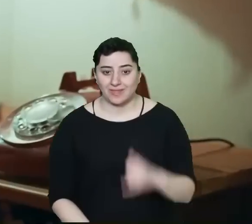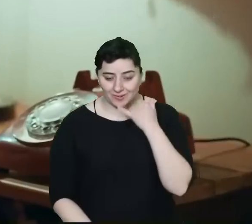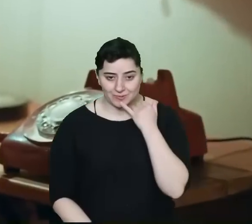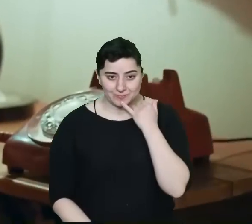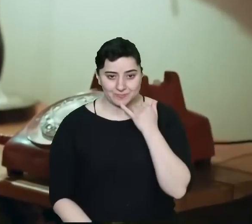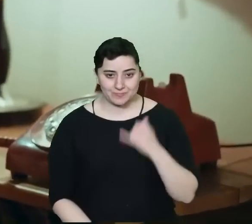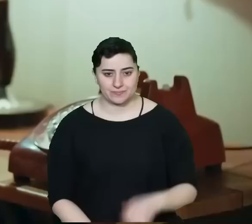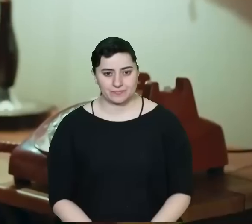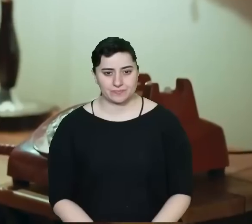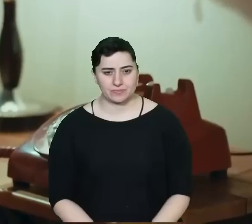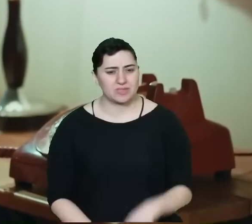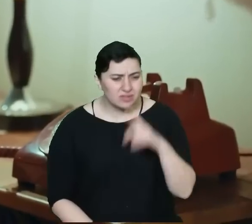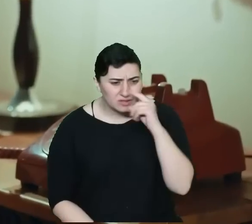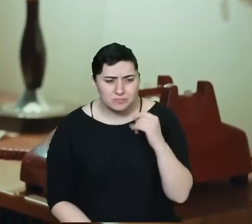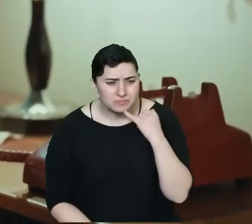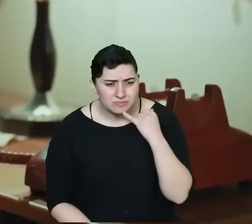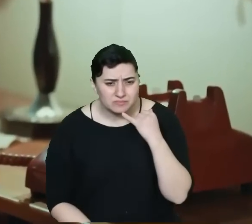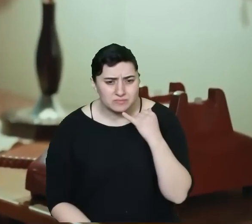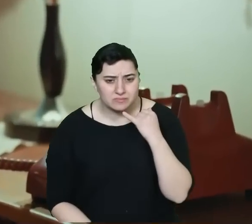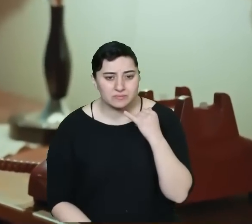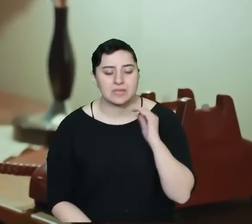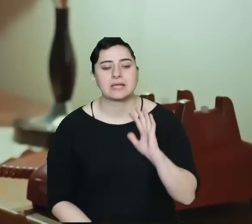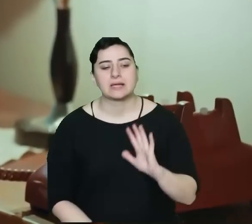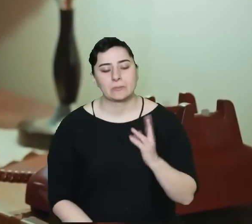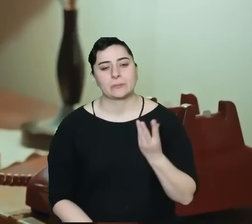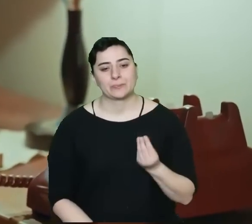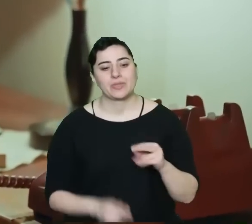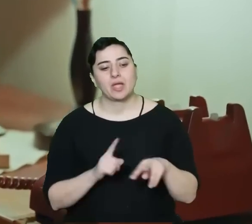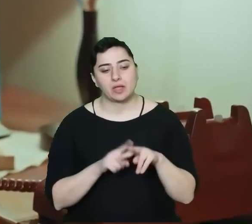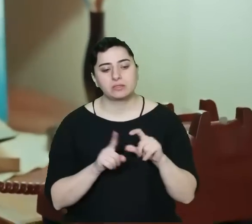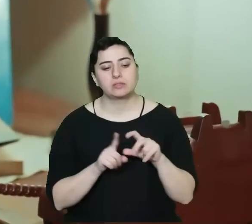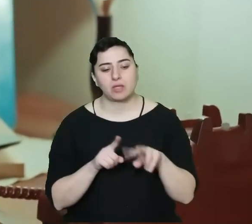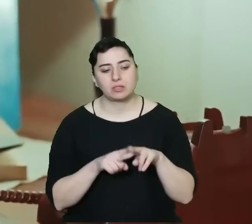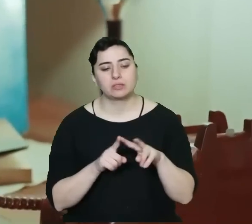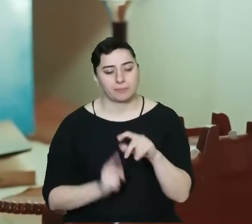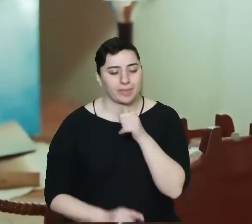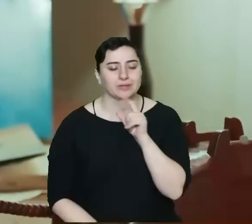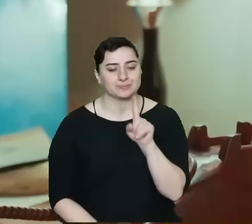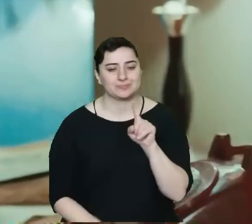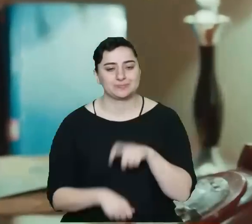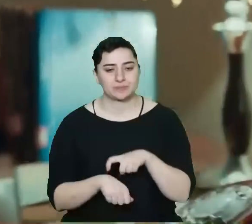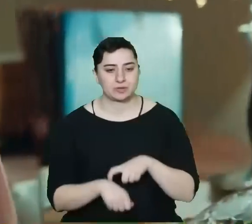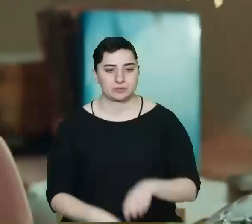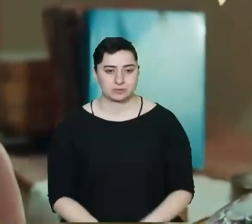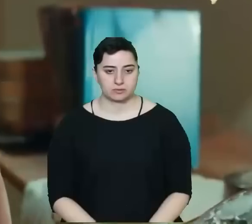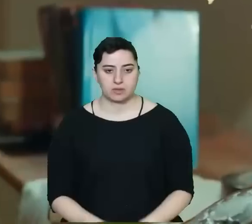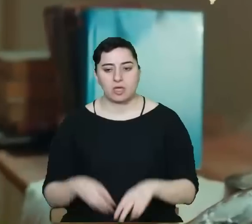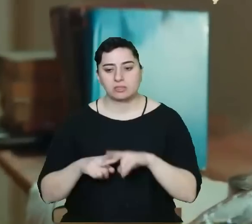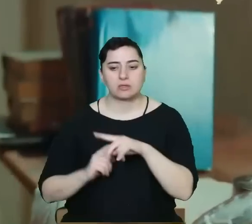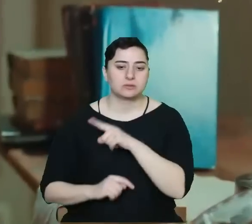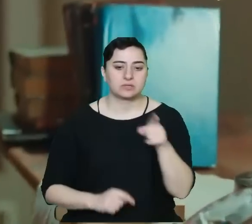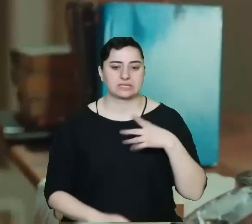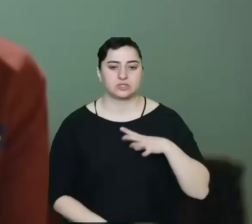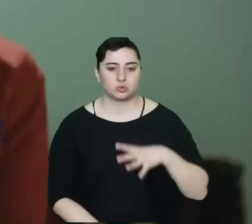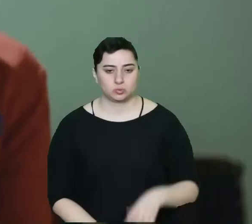Alo? Kim? Ha. Adnan Bey, bir dakika. Adnan Bey